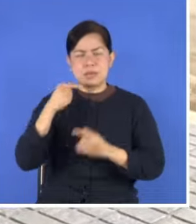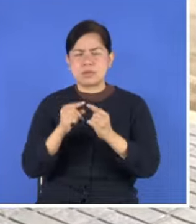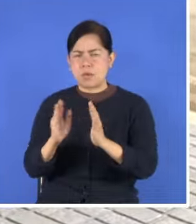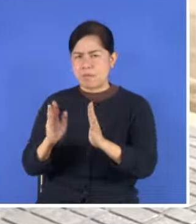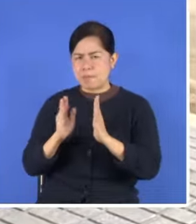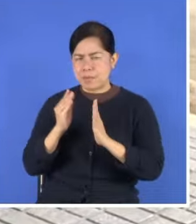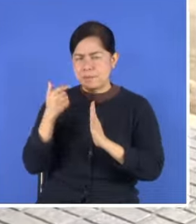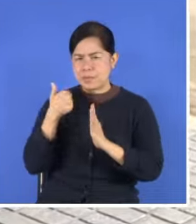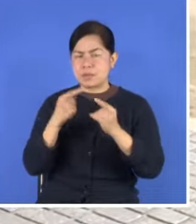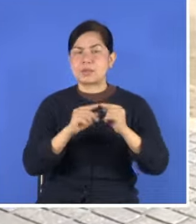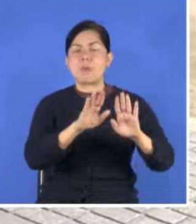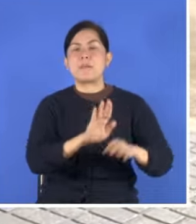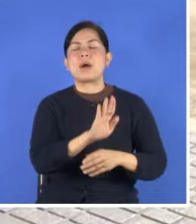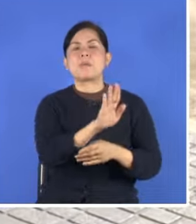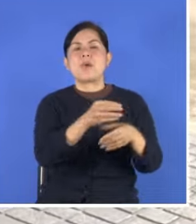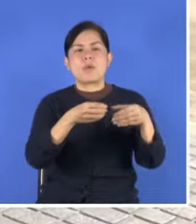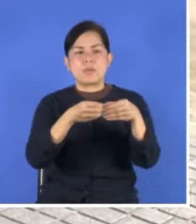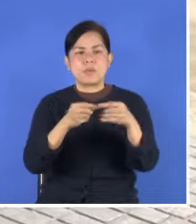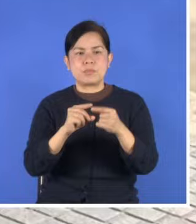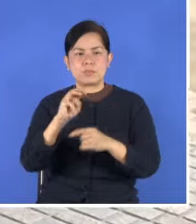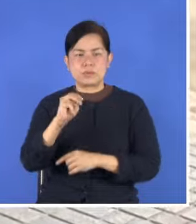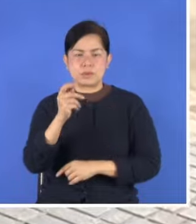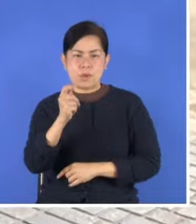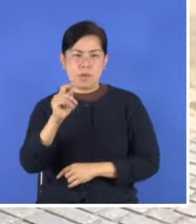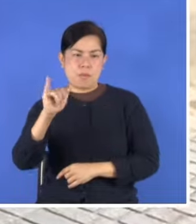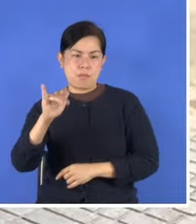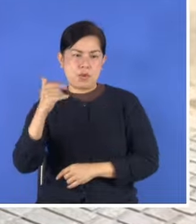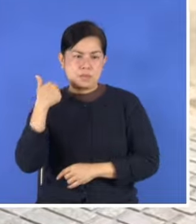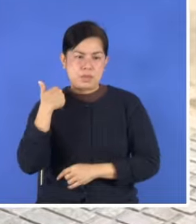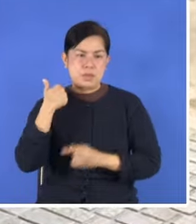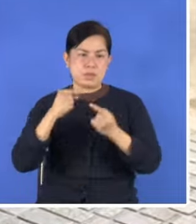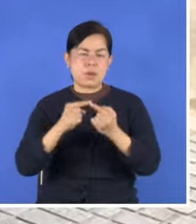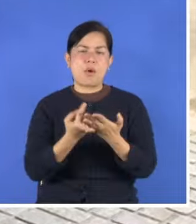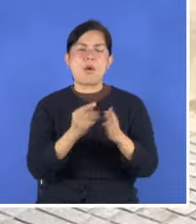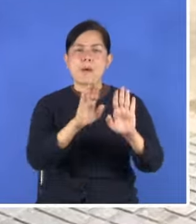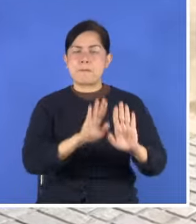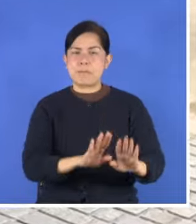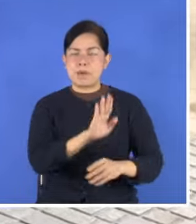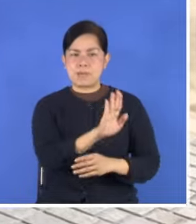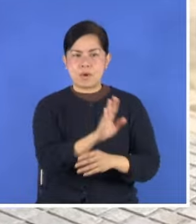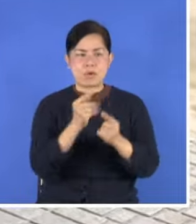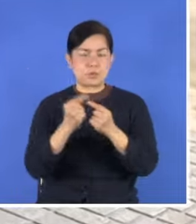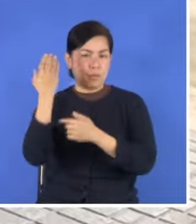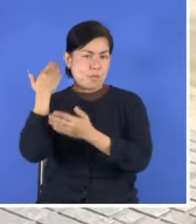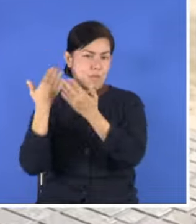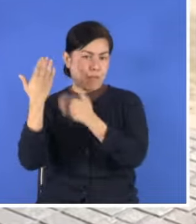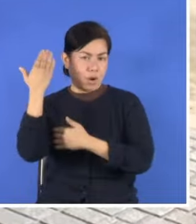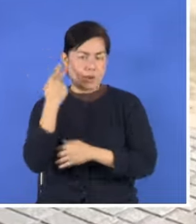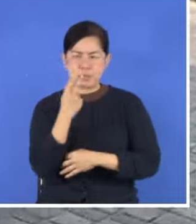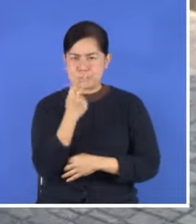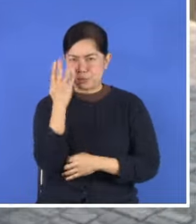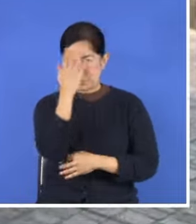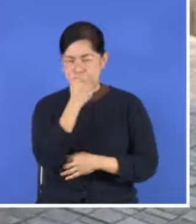รำมอญ 7ริ้วก็เป็นการอนุรักษ์การรำดั้งเดิมโอ้สวยงามอ่อน